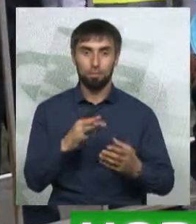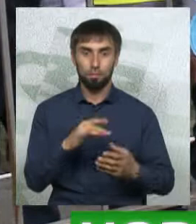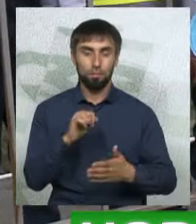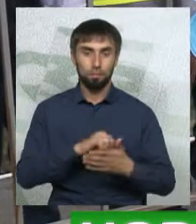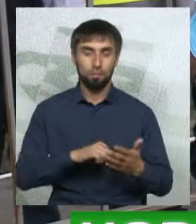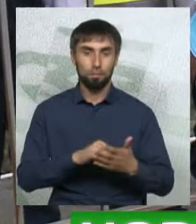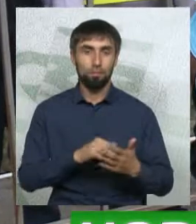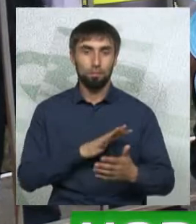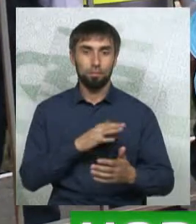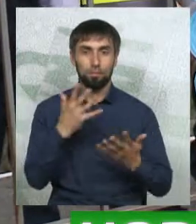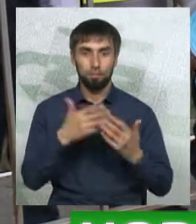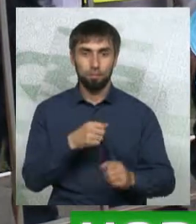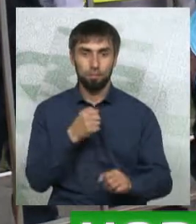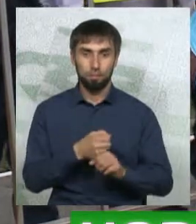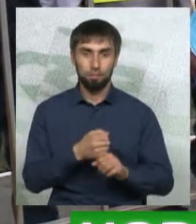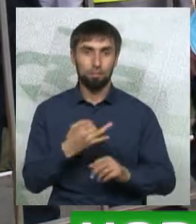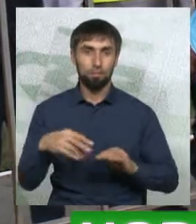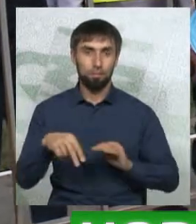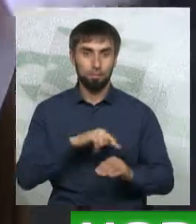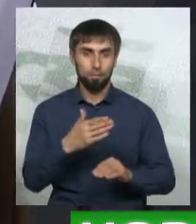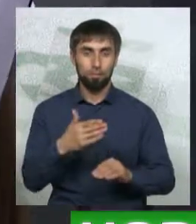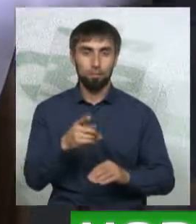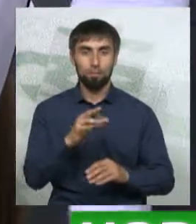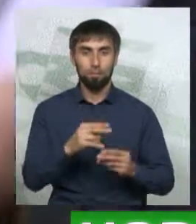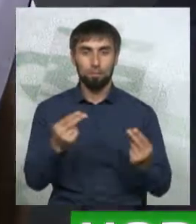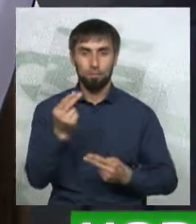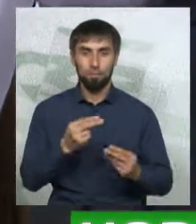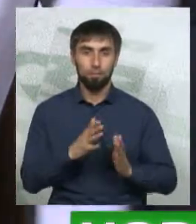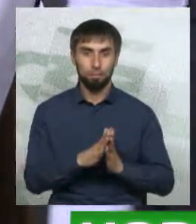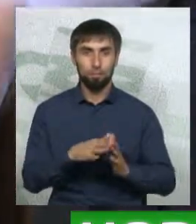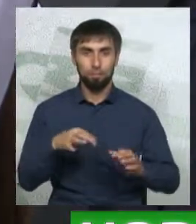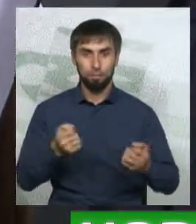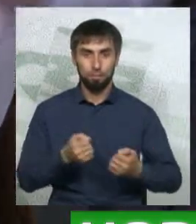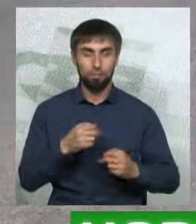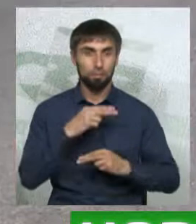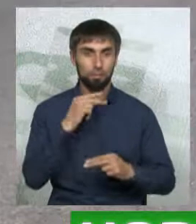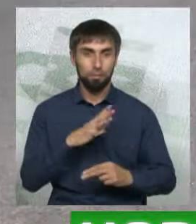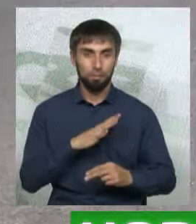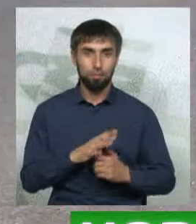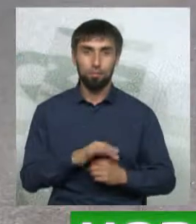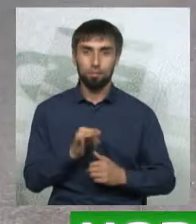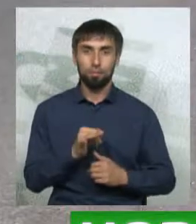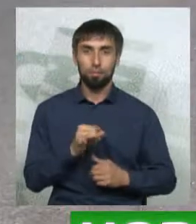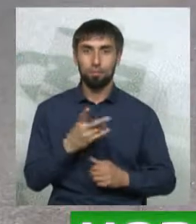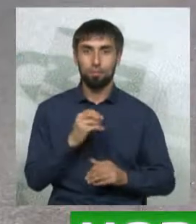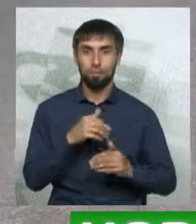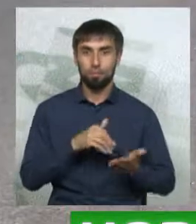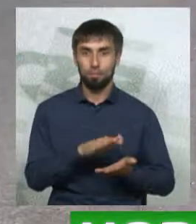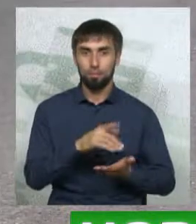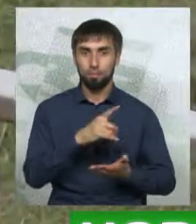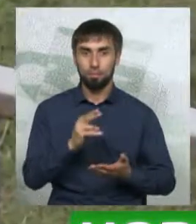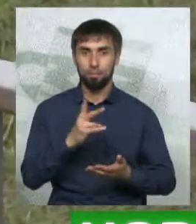причины значительного числа наездов. Ребята смастерили плакаты с просьбой к водителям быть внимательными и не игнорировать знаки на